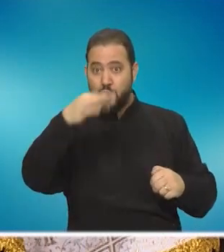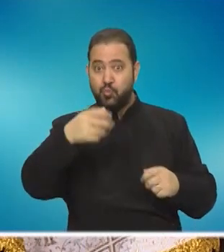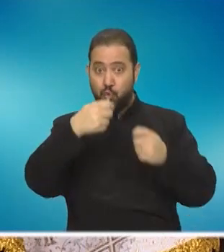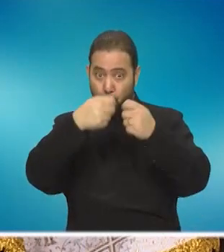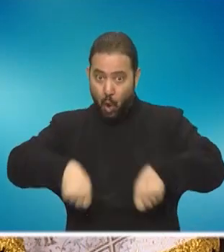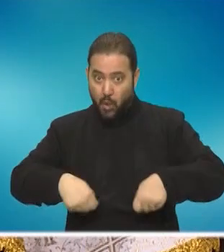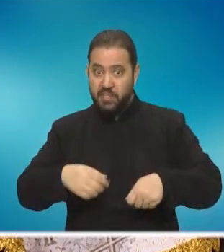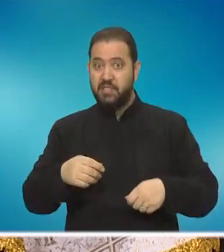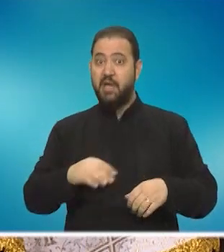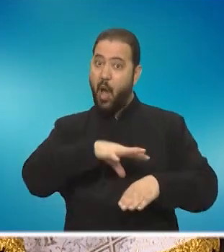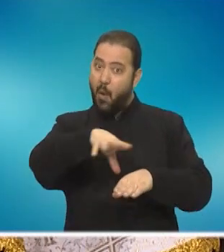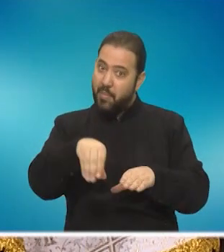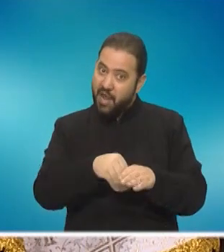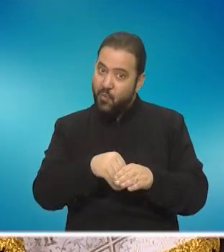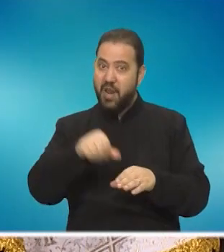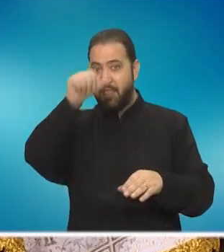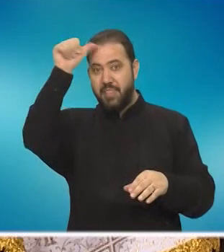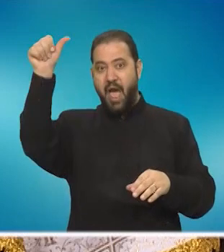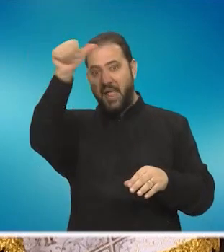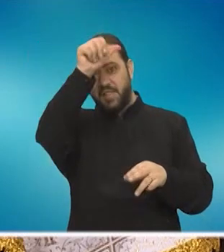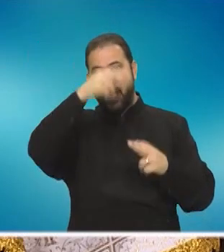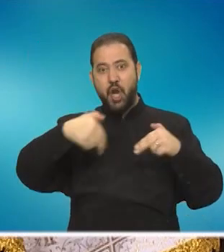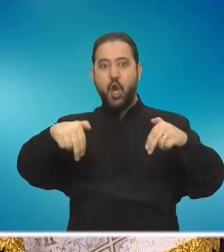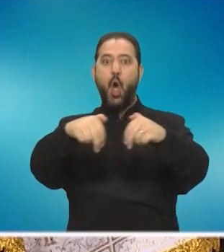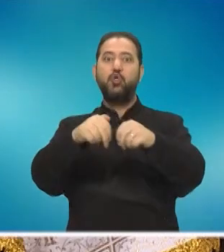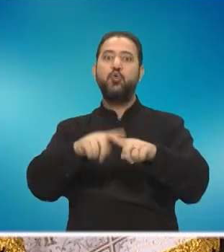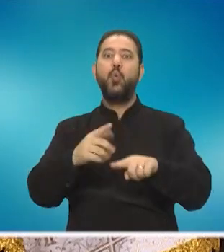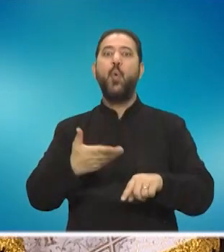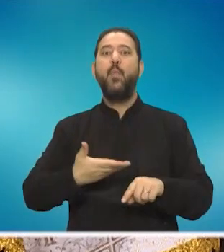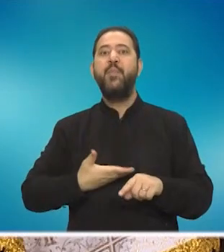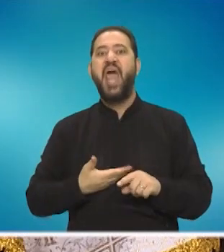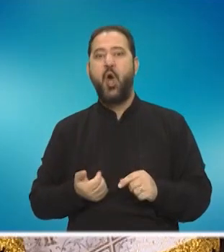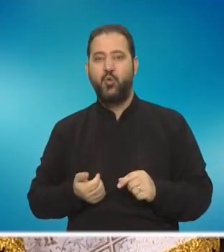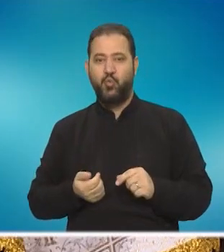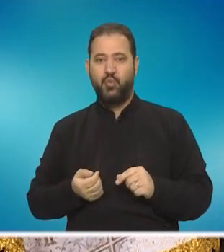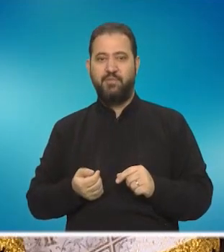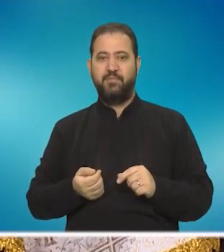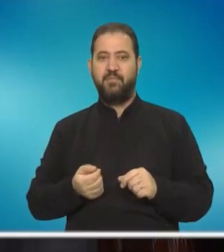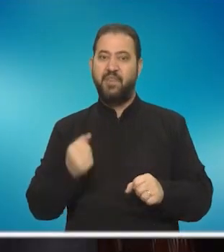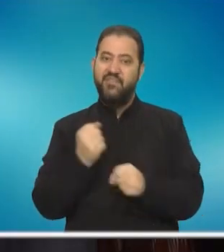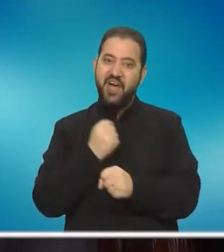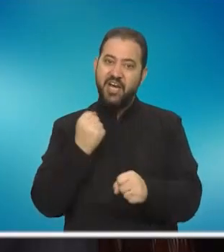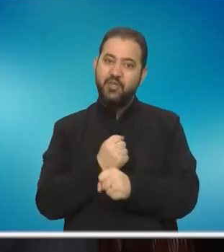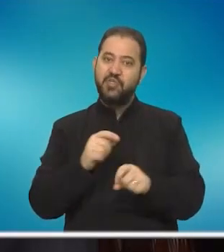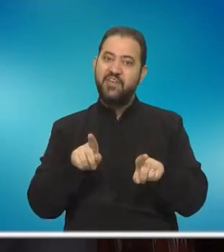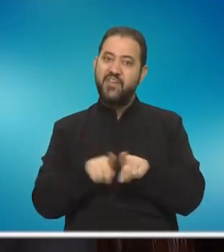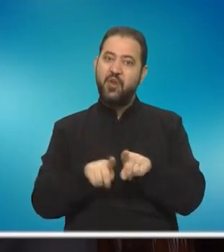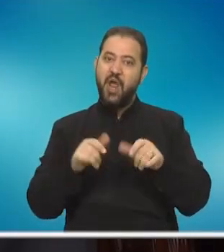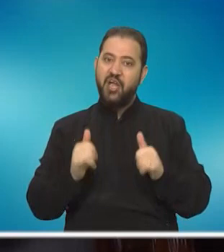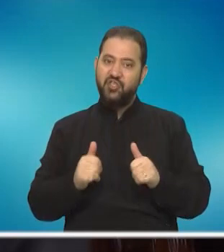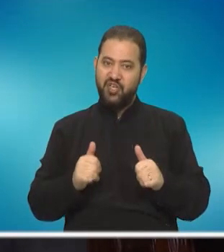rostească, la început mai timid, apoi mai tare, rugăciunea domnească, devenind astfel